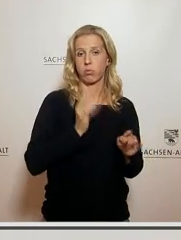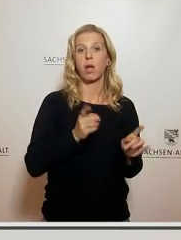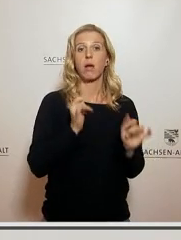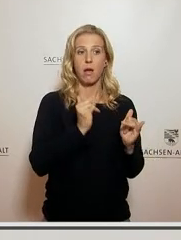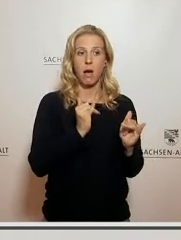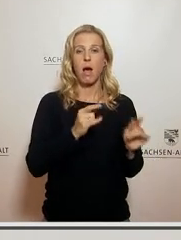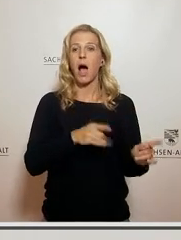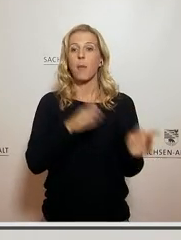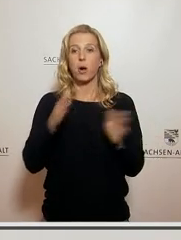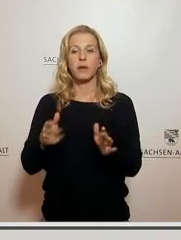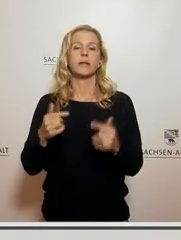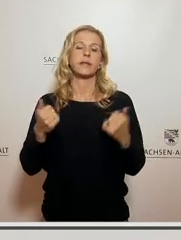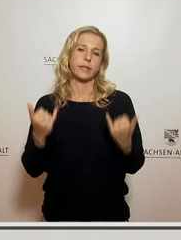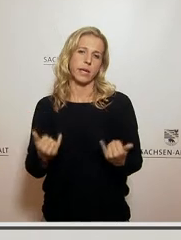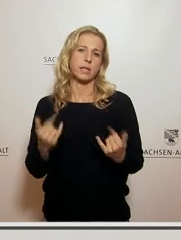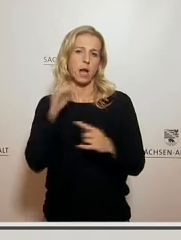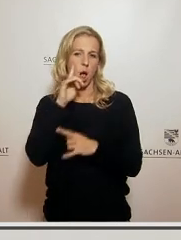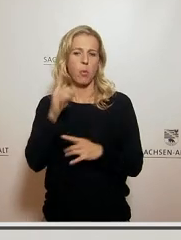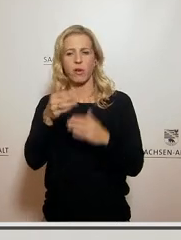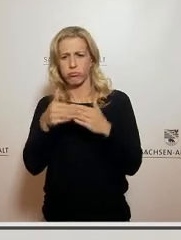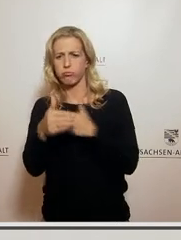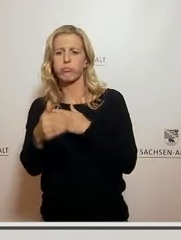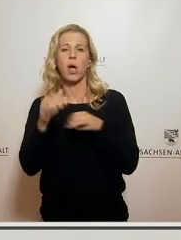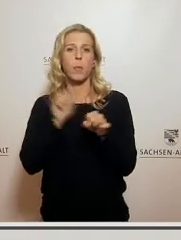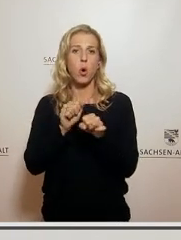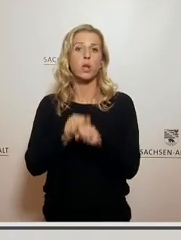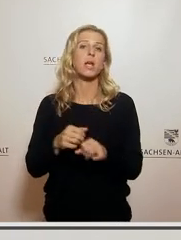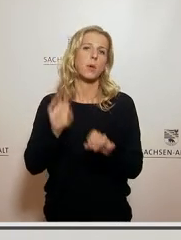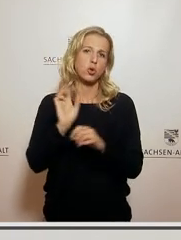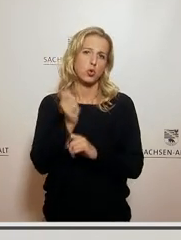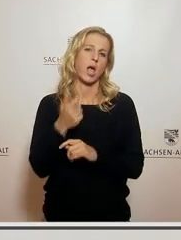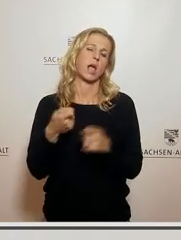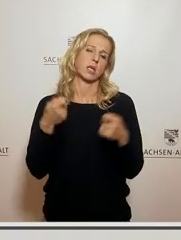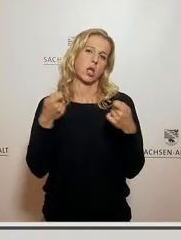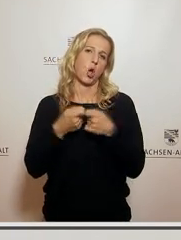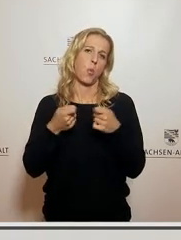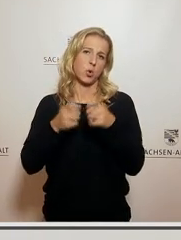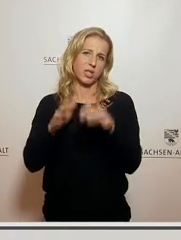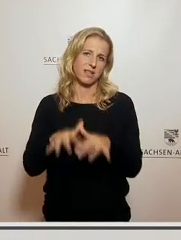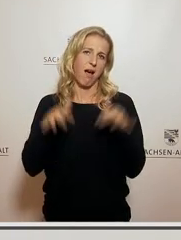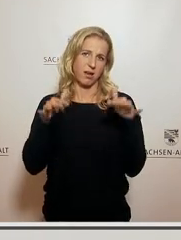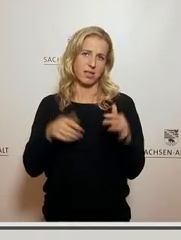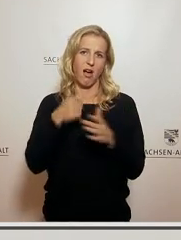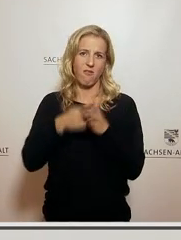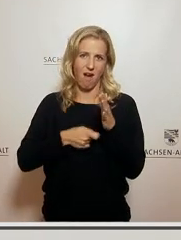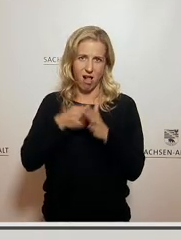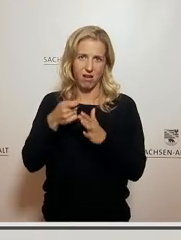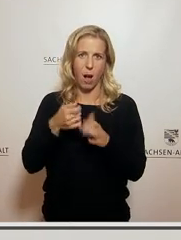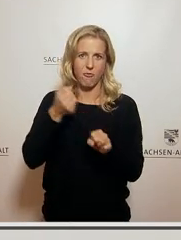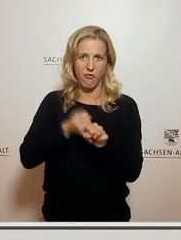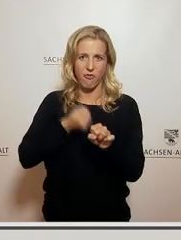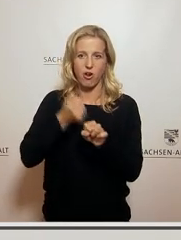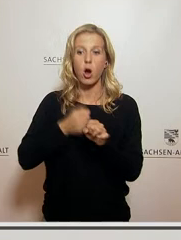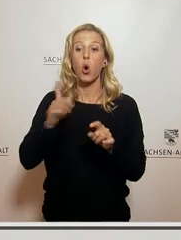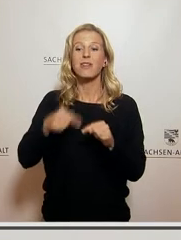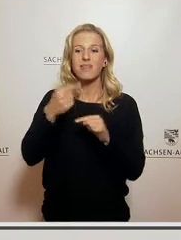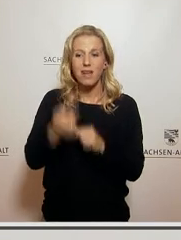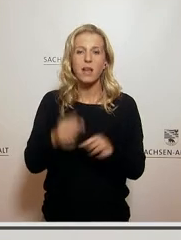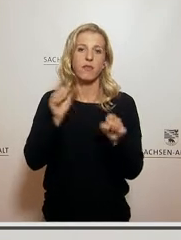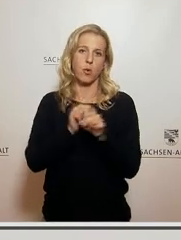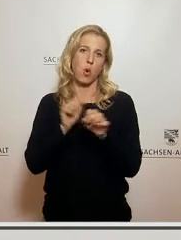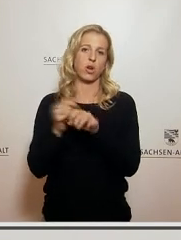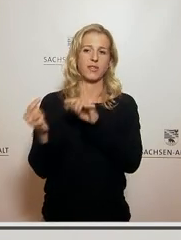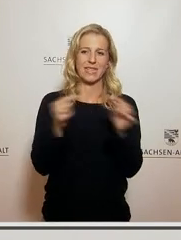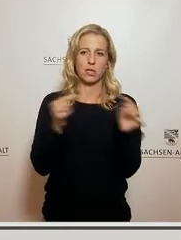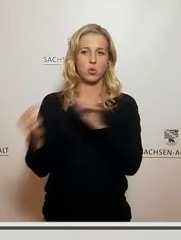nach dem Bundestagswahlkampf auch kommen, dass man dann darüber debattiert, ab welcher Quote man sagt, dass die Maßnahmen dann eigentlich für beendet